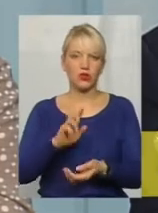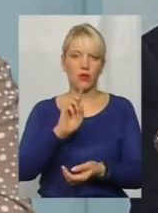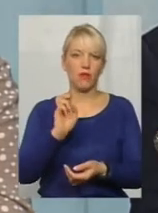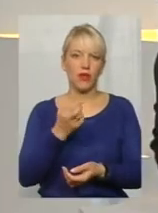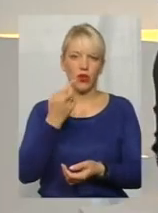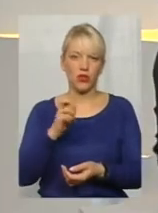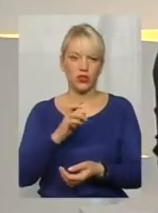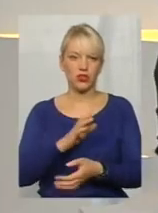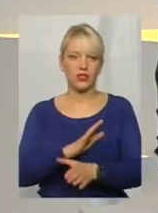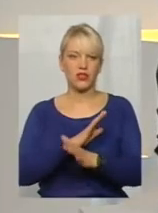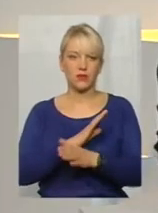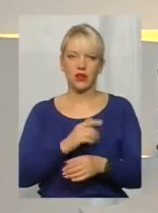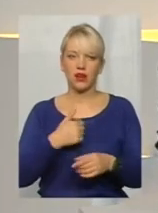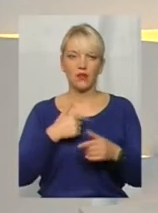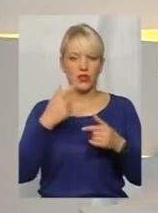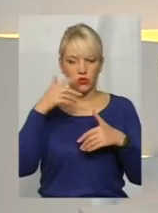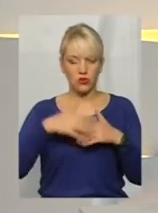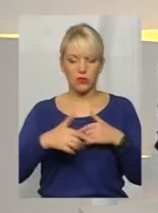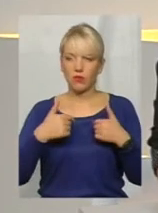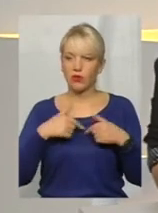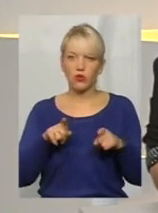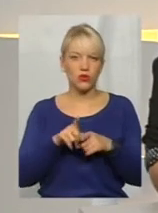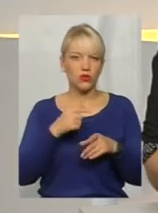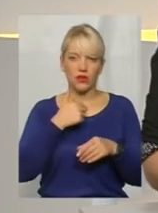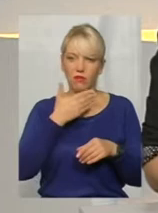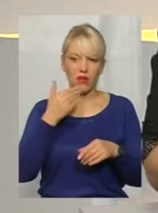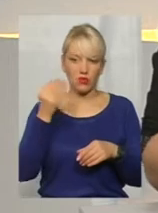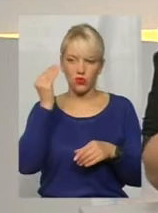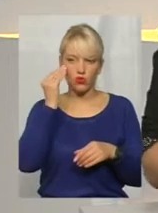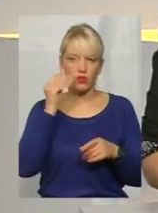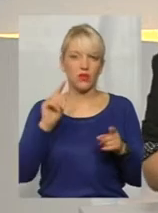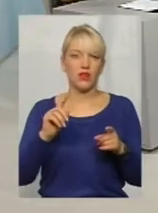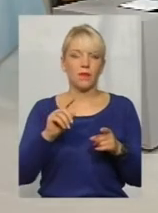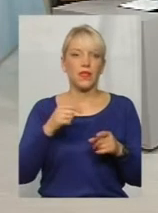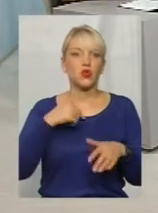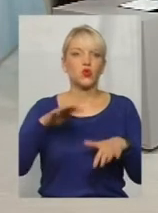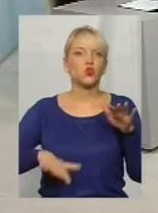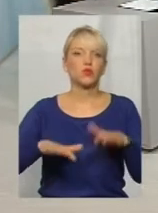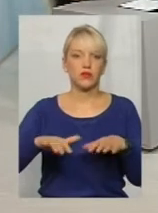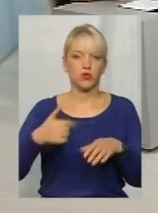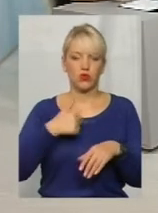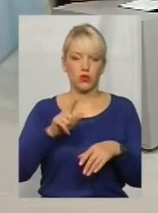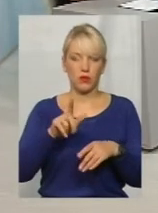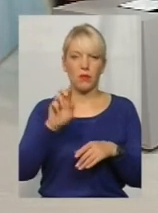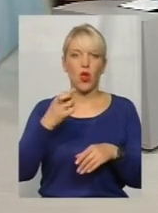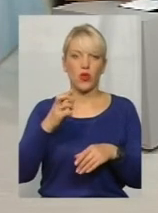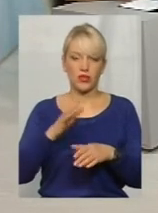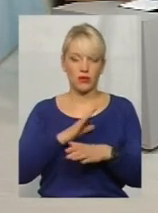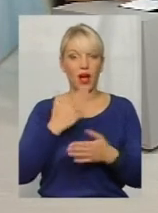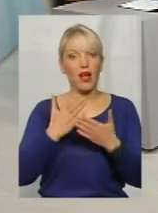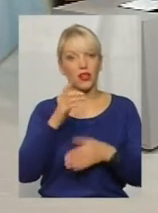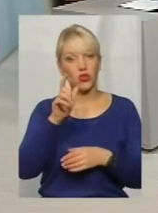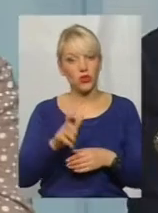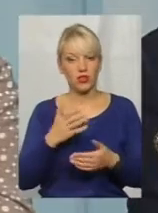мене зрозумієте, ми також не ставимо зараз під сумнів. Я хочу запитати, якщо людина просить зробити